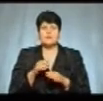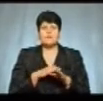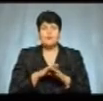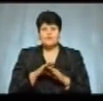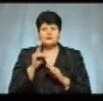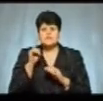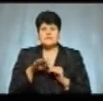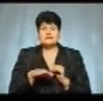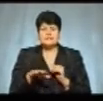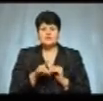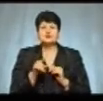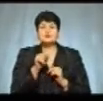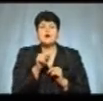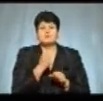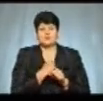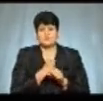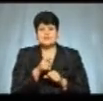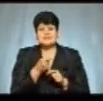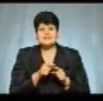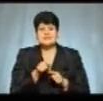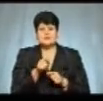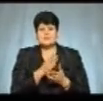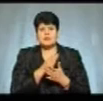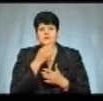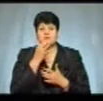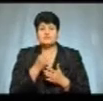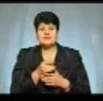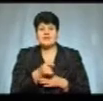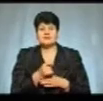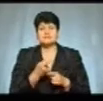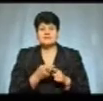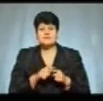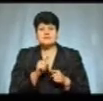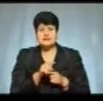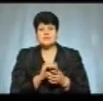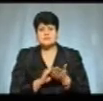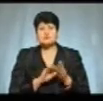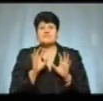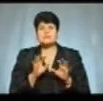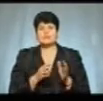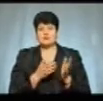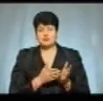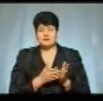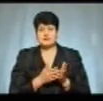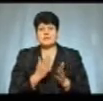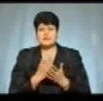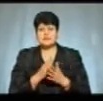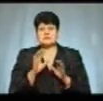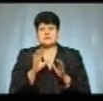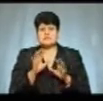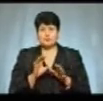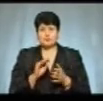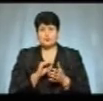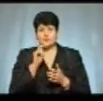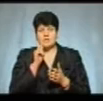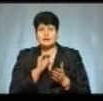територію і що на ній робиться. І за це вони несуть відповідальність, і ця відповідальність визначена законом. Зокрема, законом України про